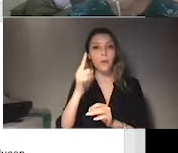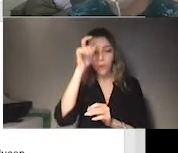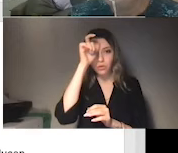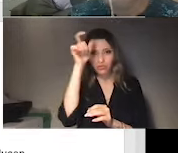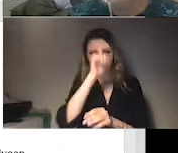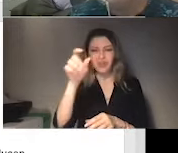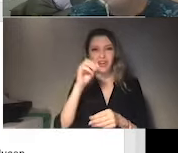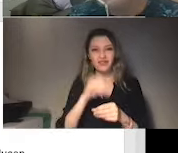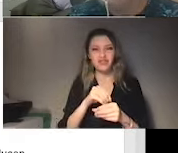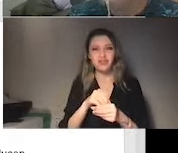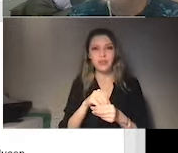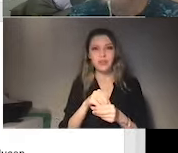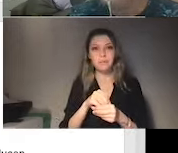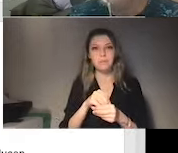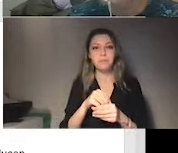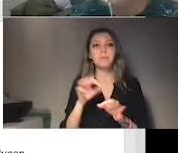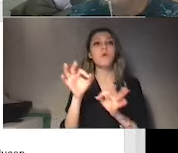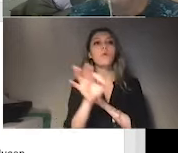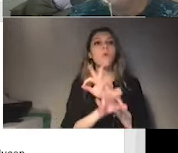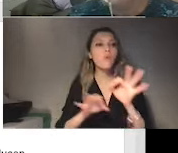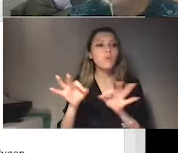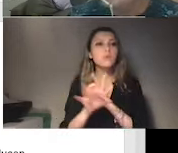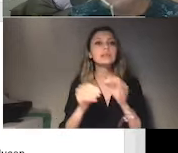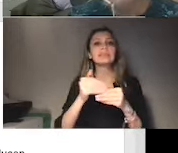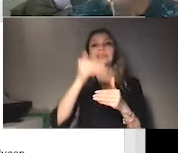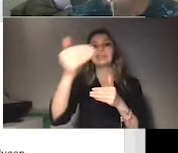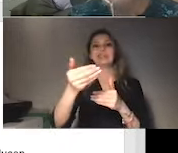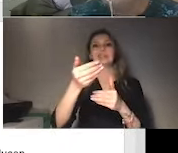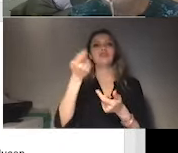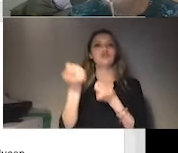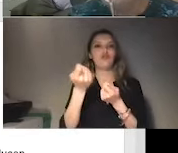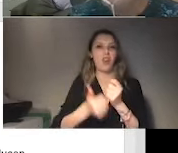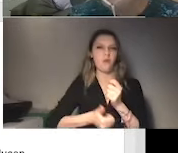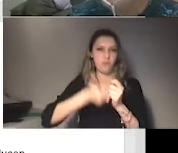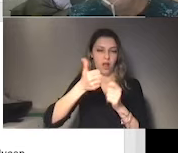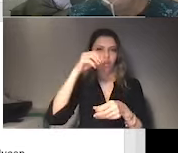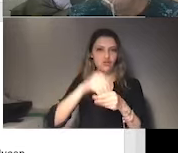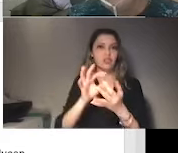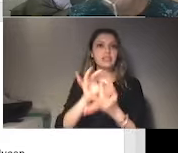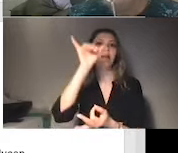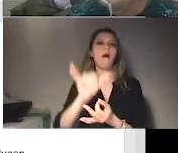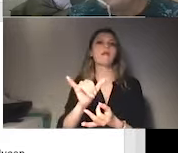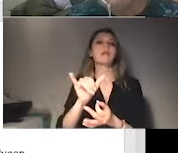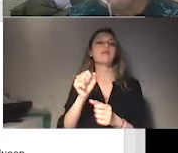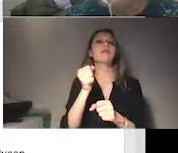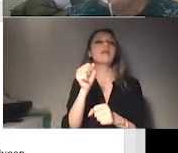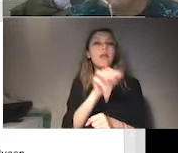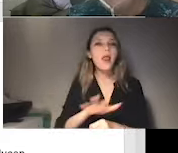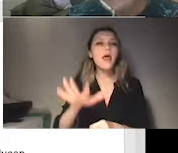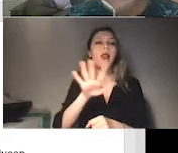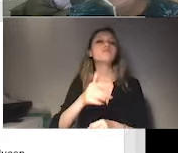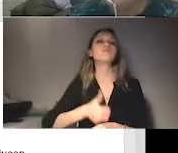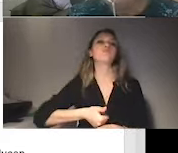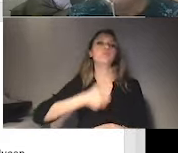ki koordinatörü de Dışişleri Bakanlığı içerisinde İnsan Hakları Genel Müdürlüğü çok yaygınlaştırılmamış,